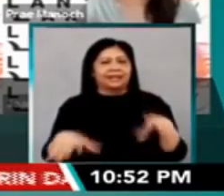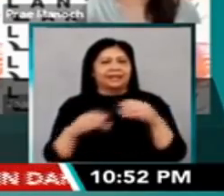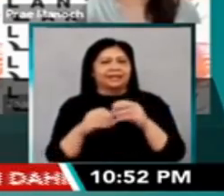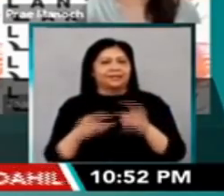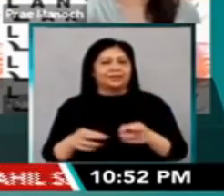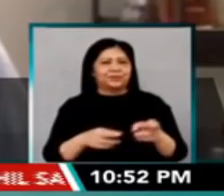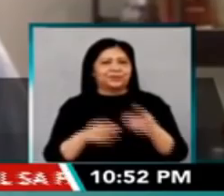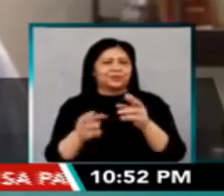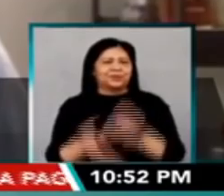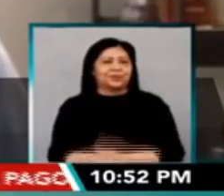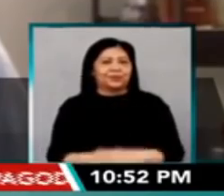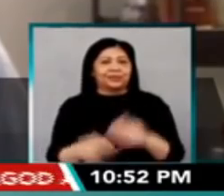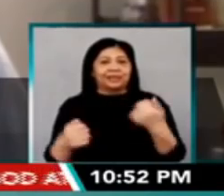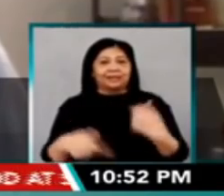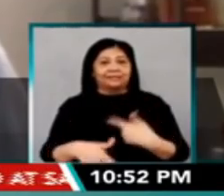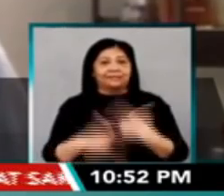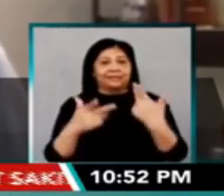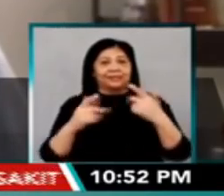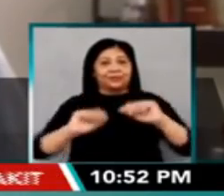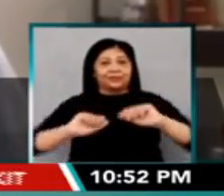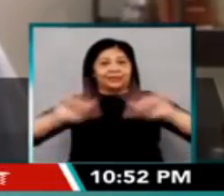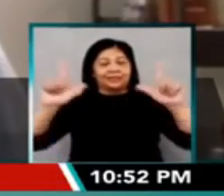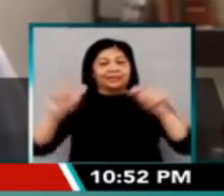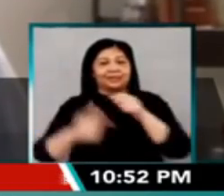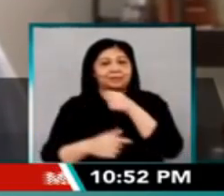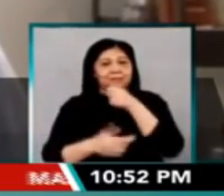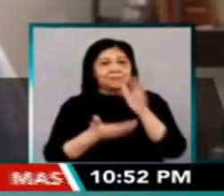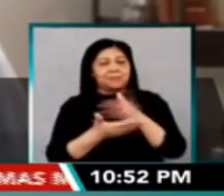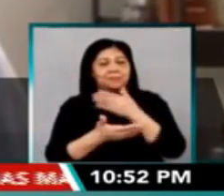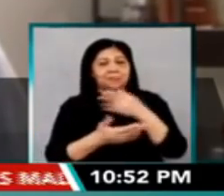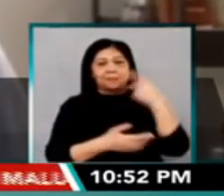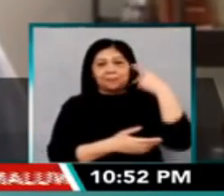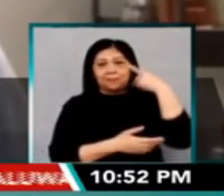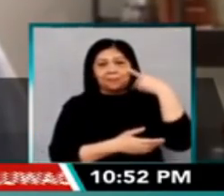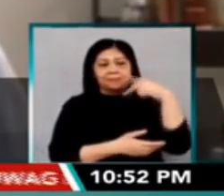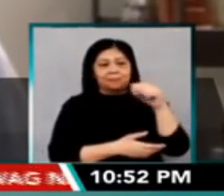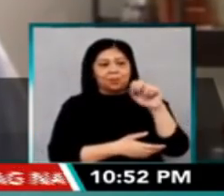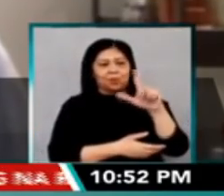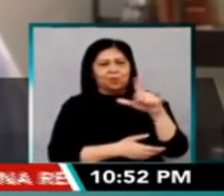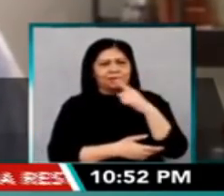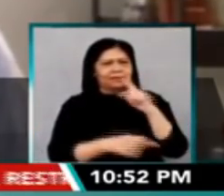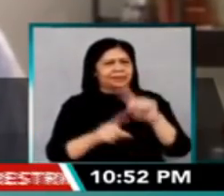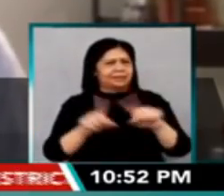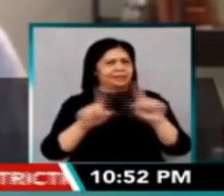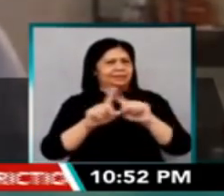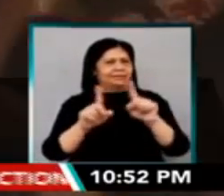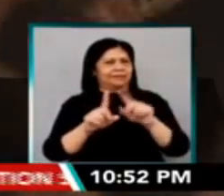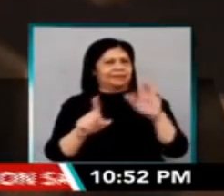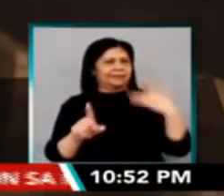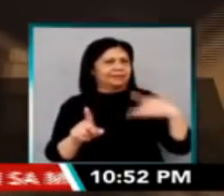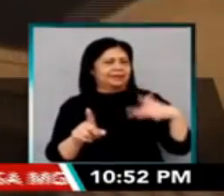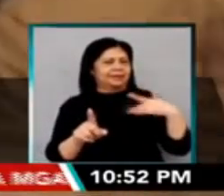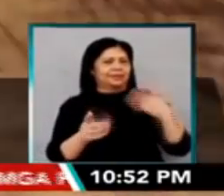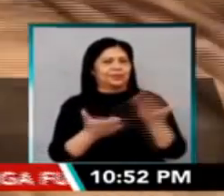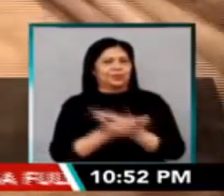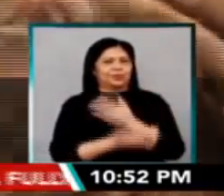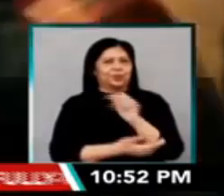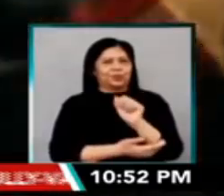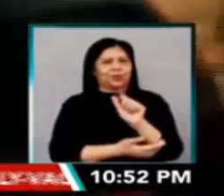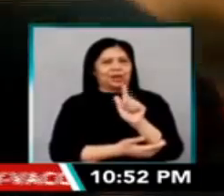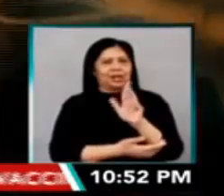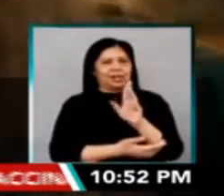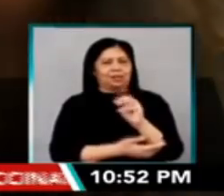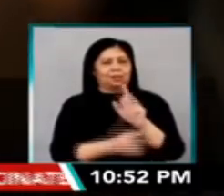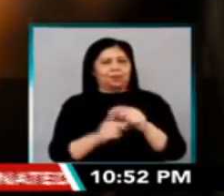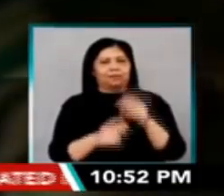Sa virtual media press con ng vocalist na si Paul Klein, sinabi niyang ibang-iba ang atake ng kanilang bagong album. From acoustic at